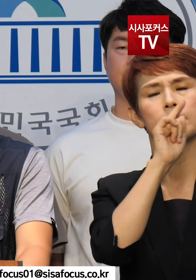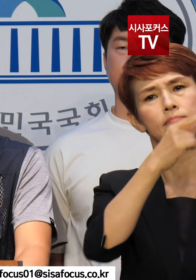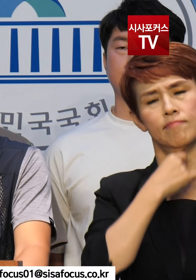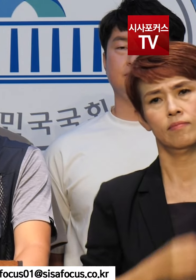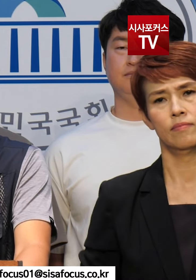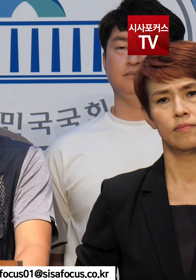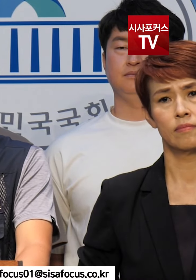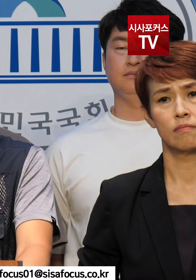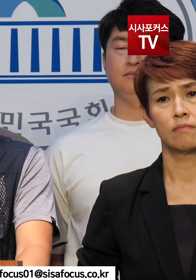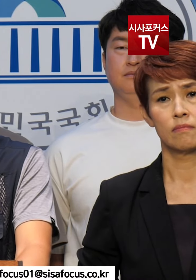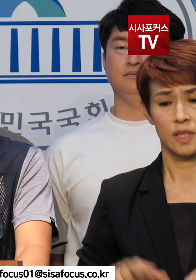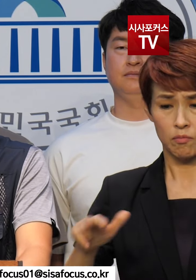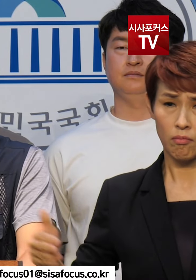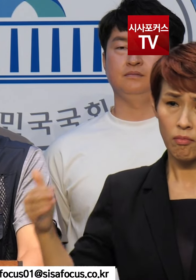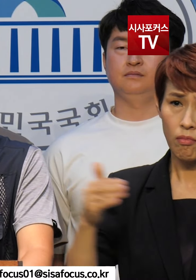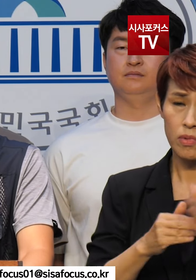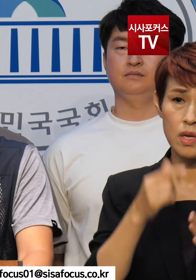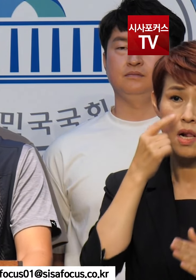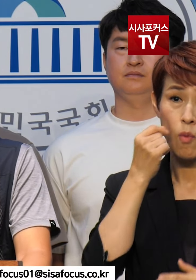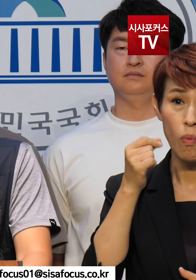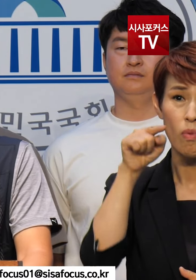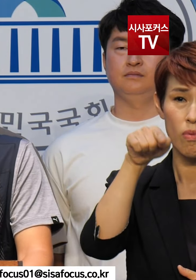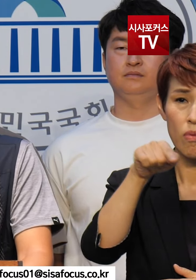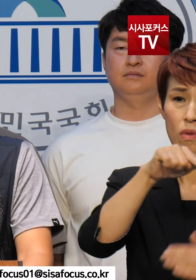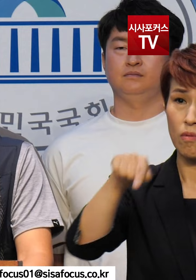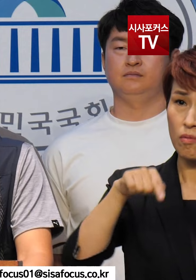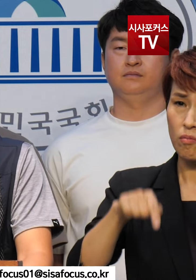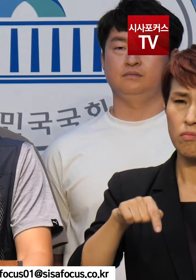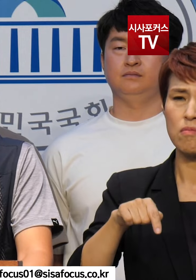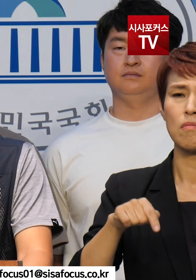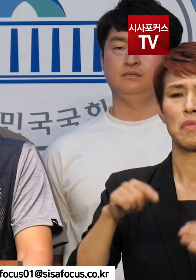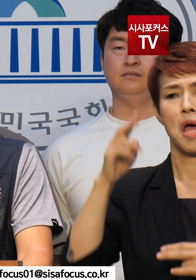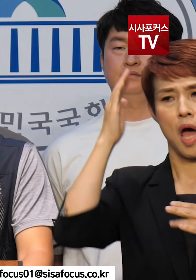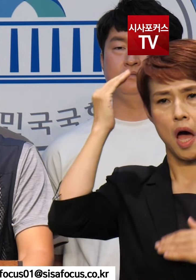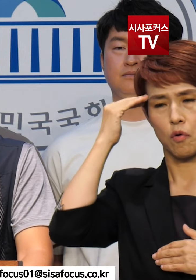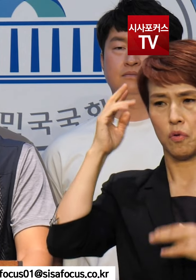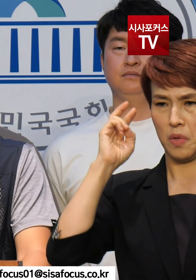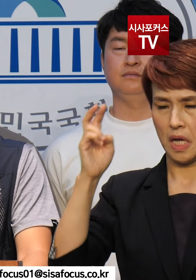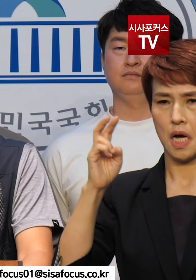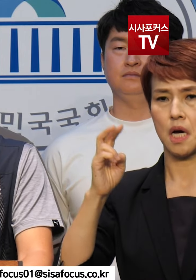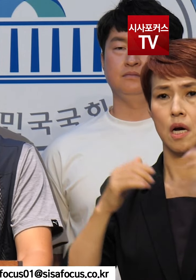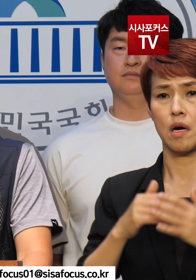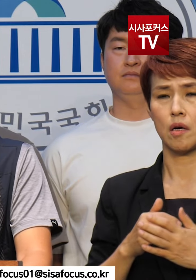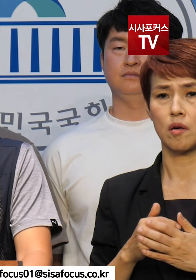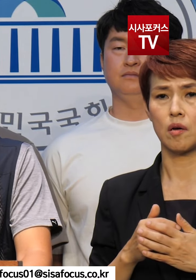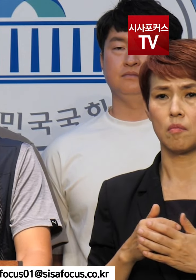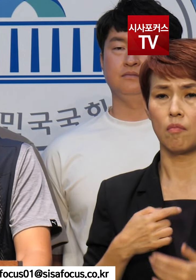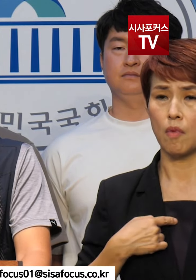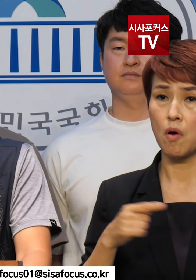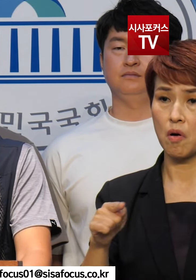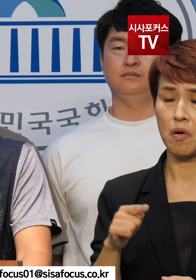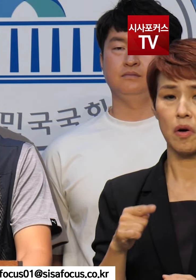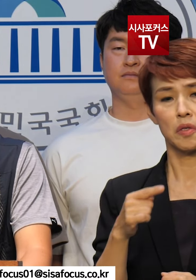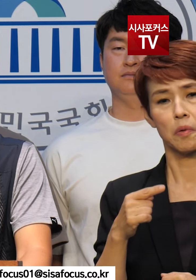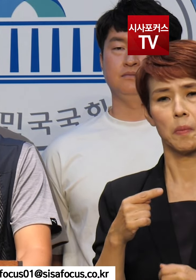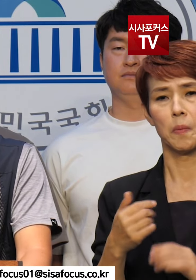싶습니다. 그동안의 일본 원전 투쟁에서는 사척이 우리를 피할 수 있었지만 이번에는